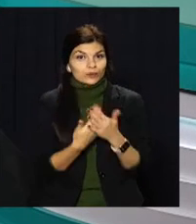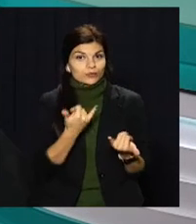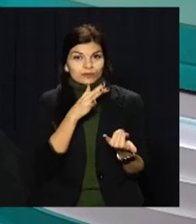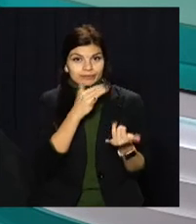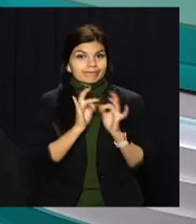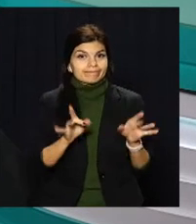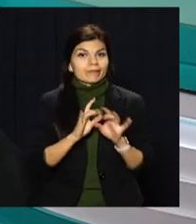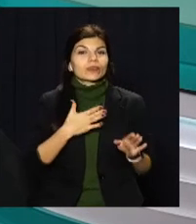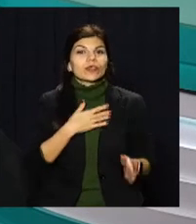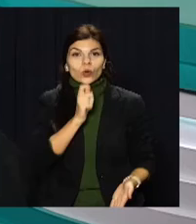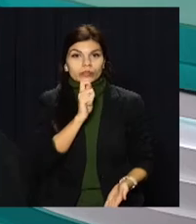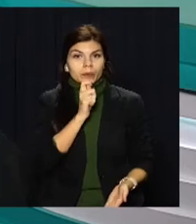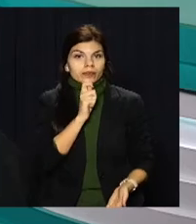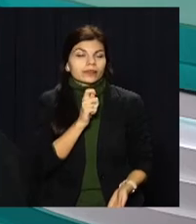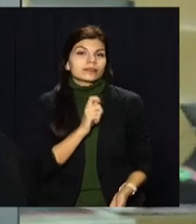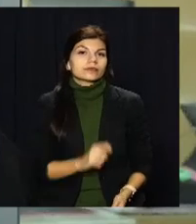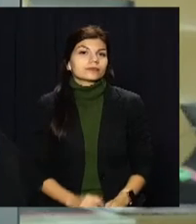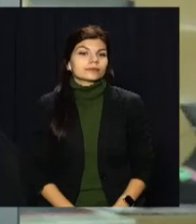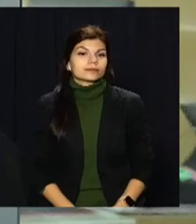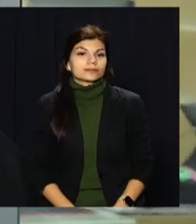часом розповідатимуть наші кореспонденти.